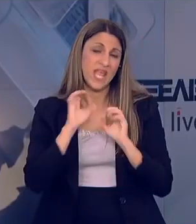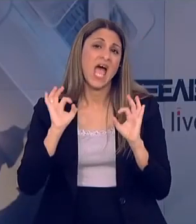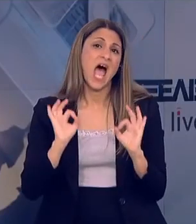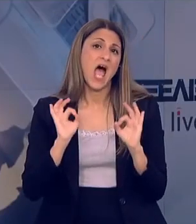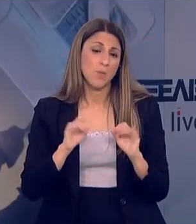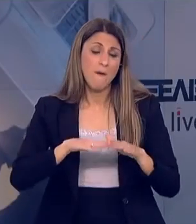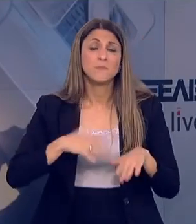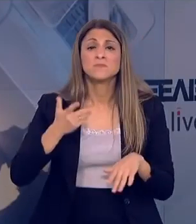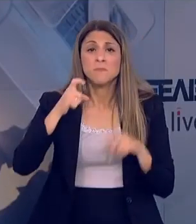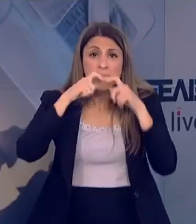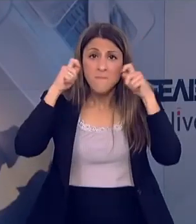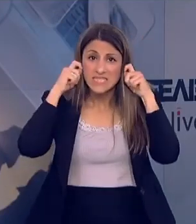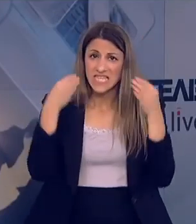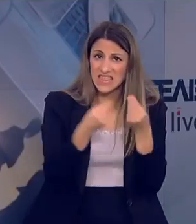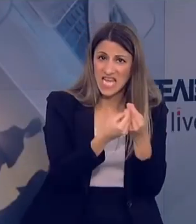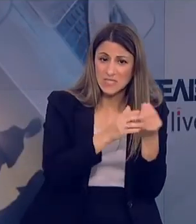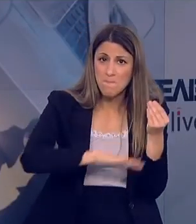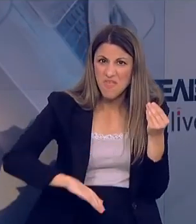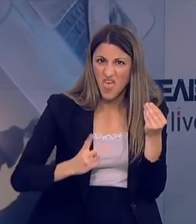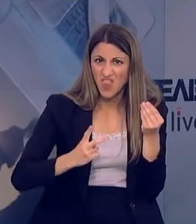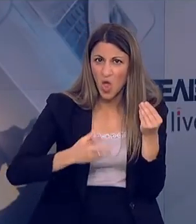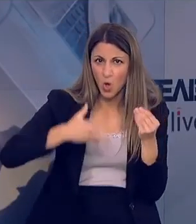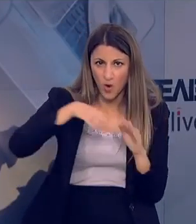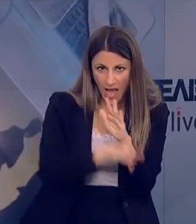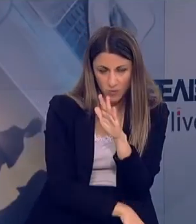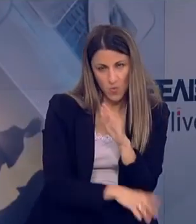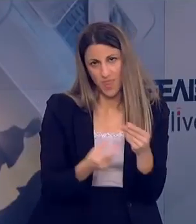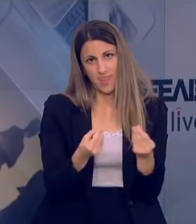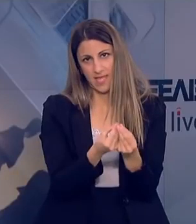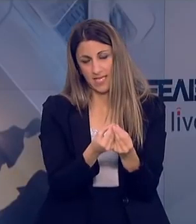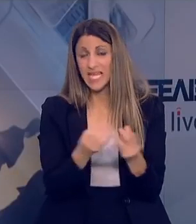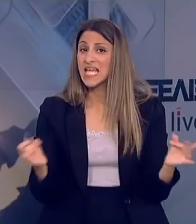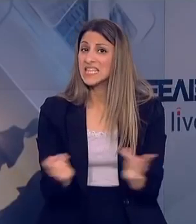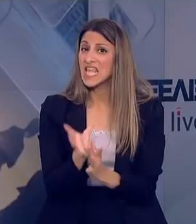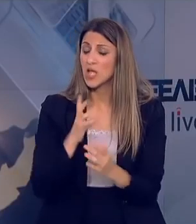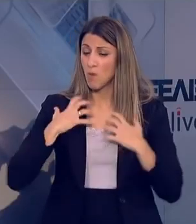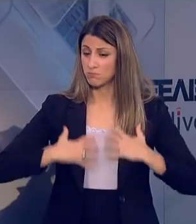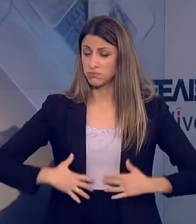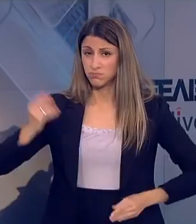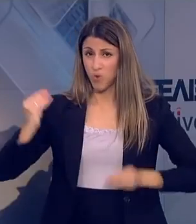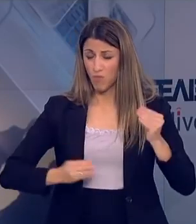μικρά παιδάκια κάτω της ηλικίας των 2 ετών. Θέλει προσοχή. Θέλει προσοχή στις οδηγίες των ειδικών.